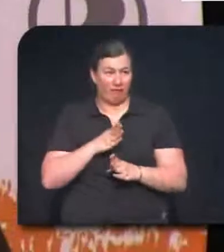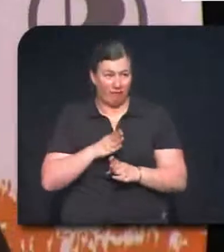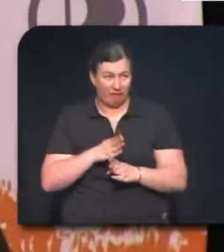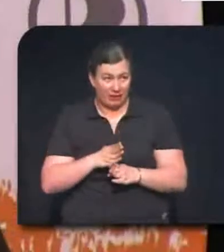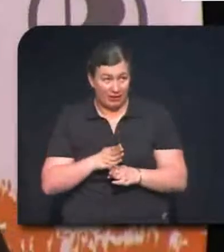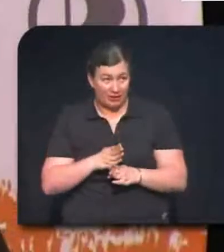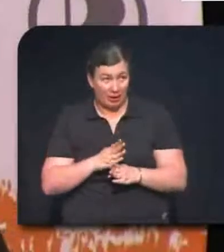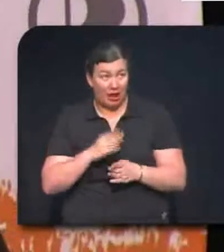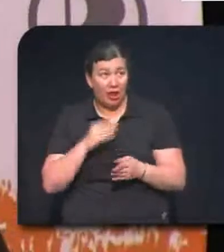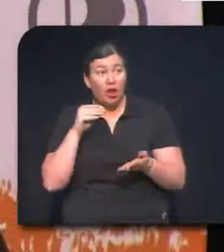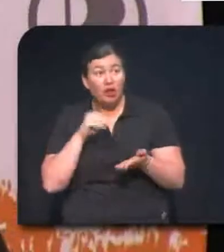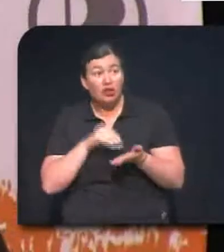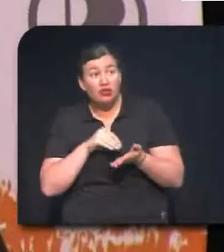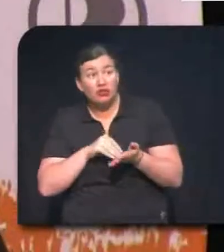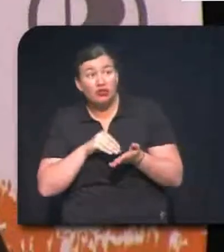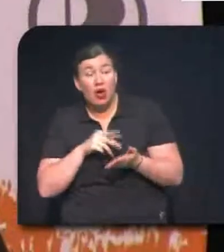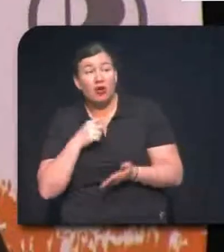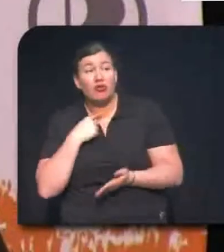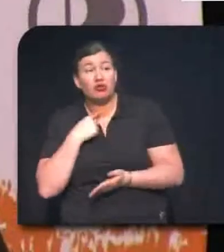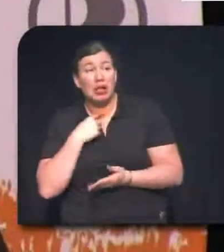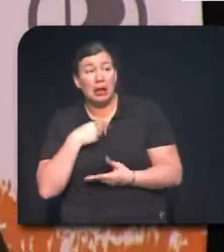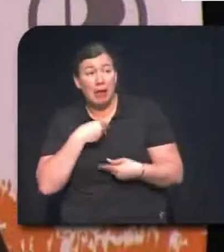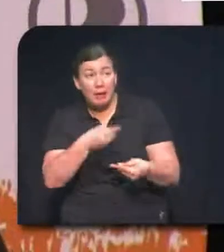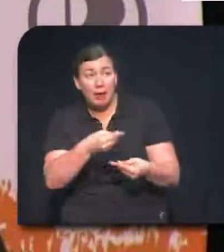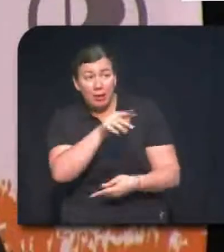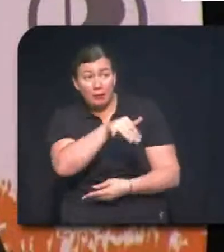habt ihr noch Stimmabgaben dort hinten